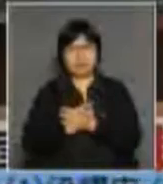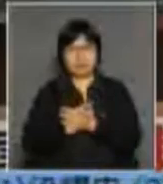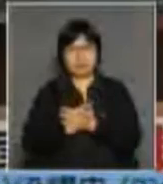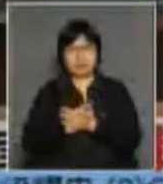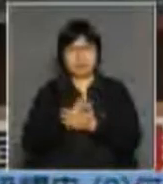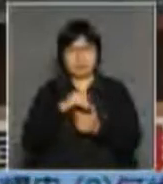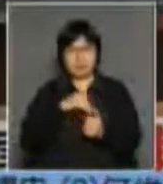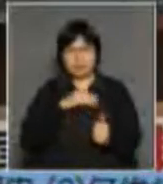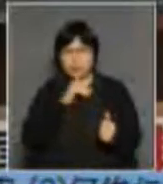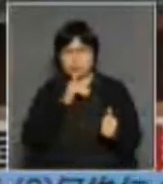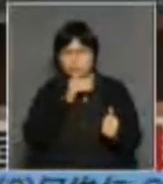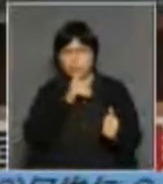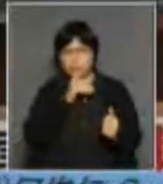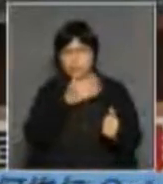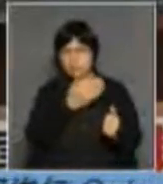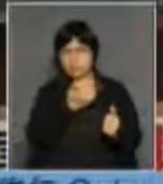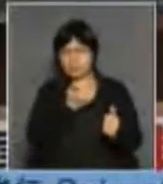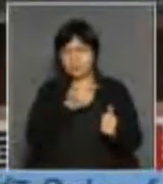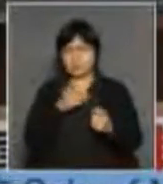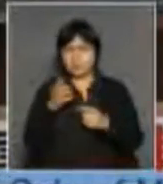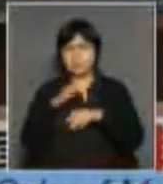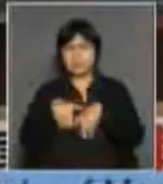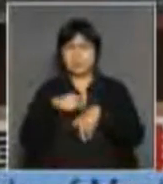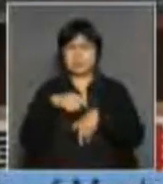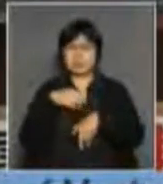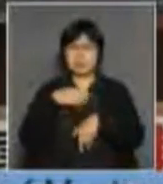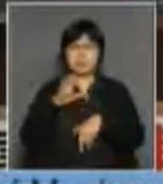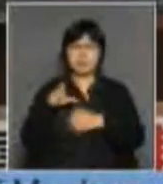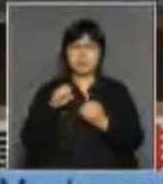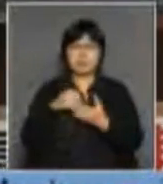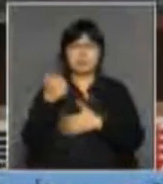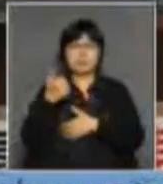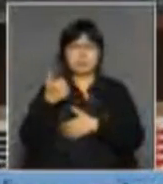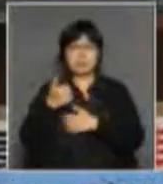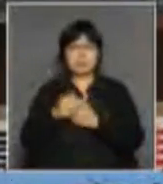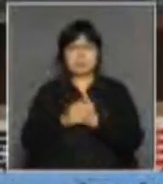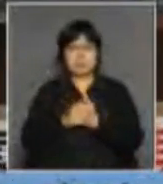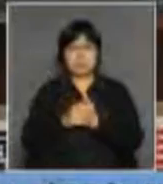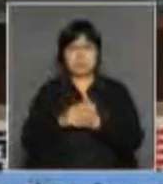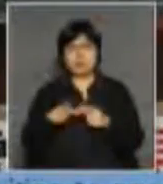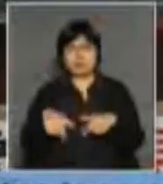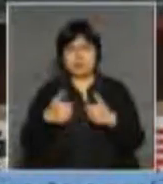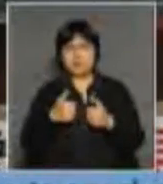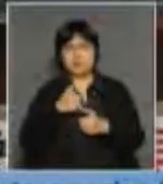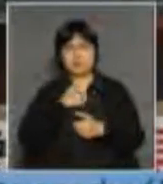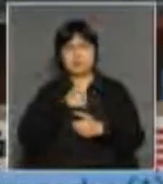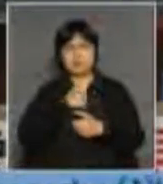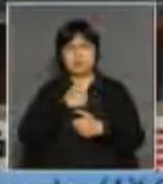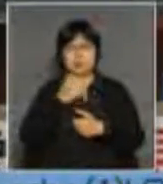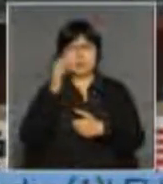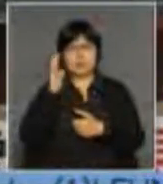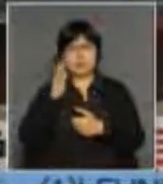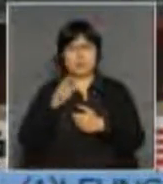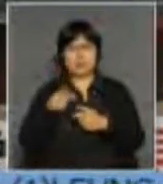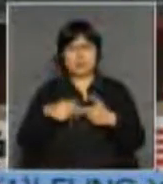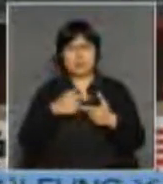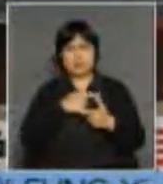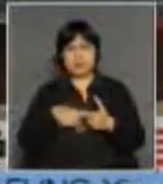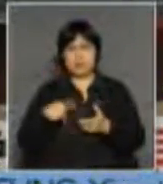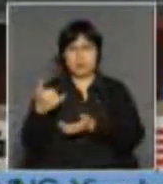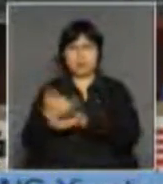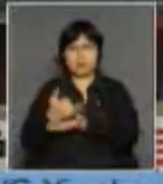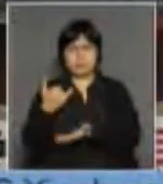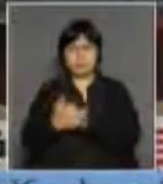游說一下即平時我覺得都可以傾偈的林大輝議員，大輝議員在這